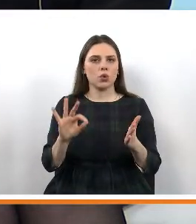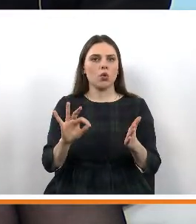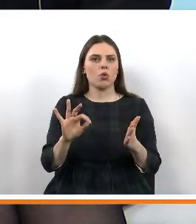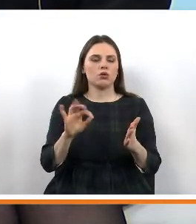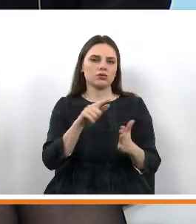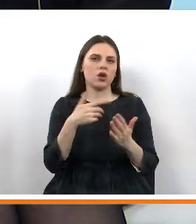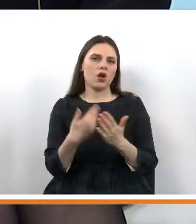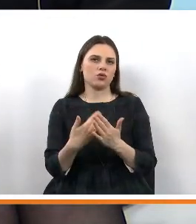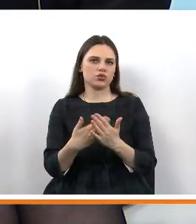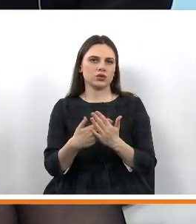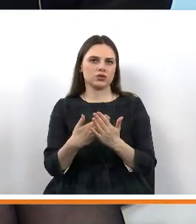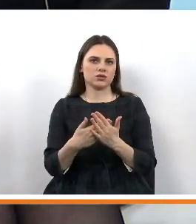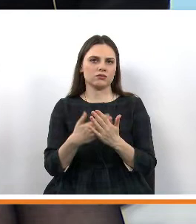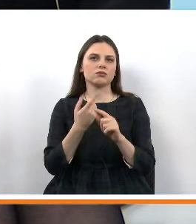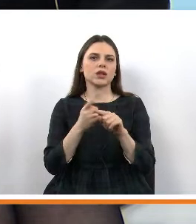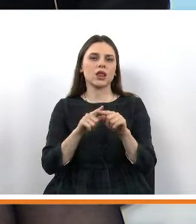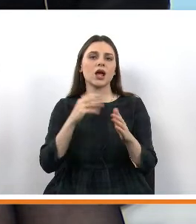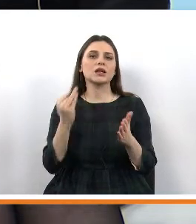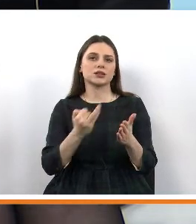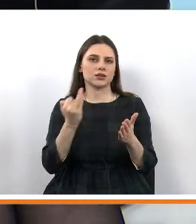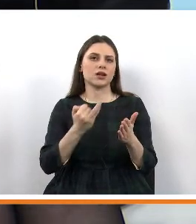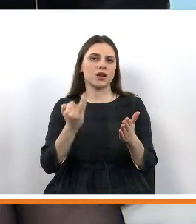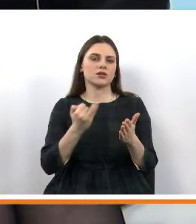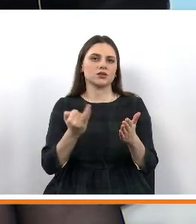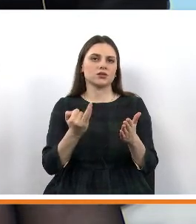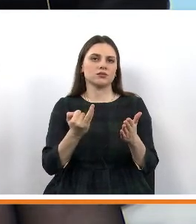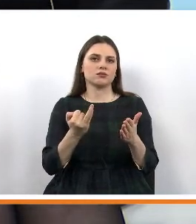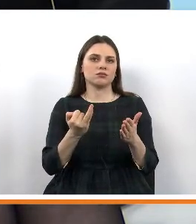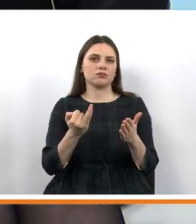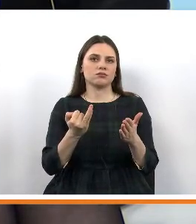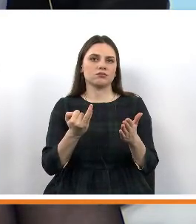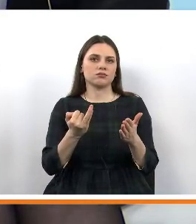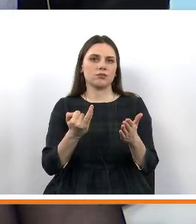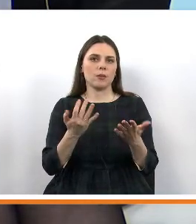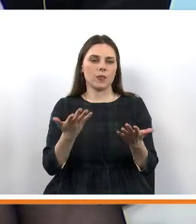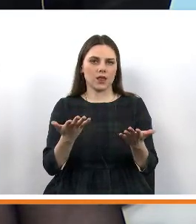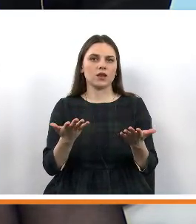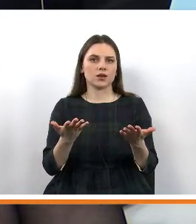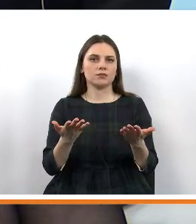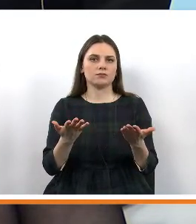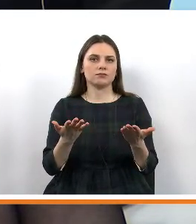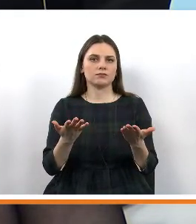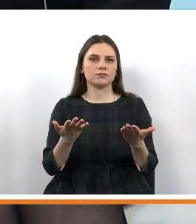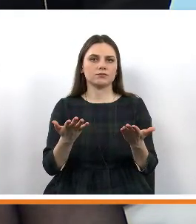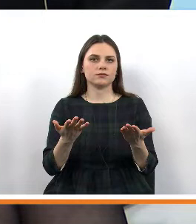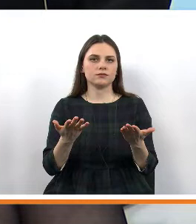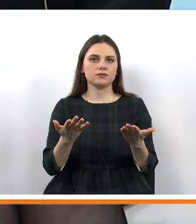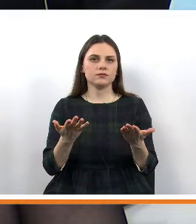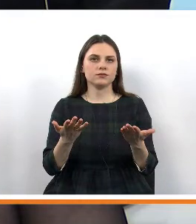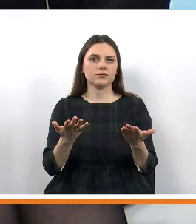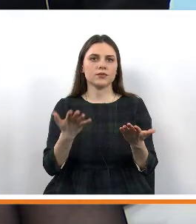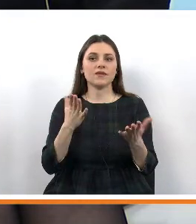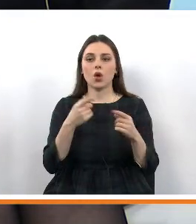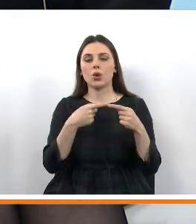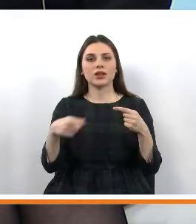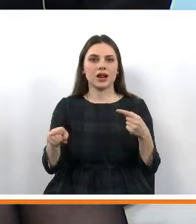это вещь, которая интересная, вполне себе, наверное, ну, вот в